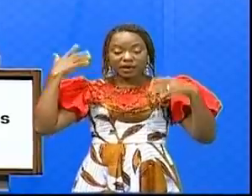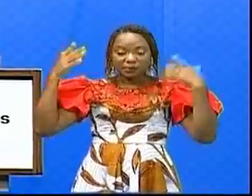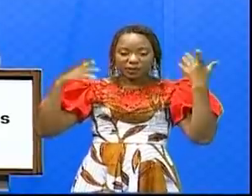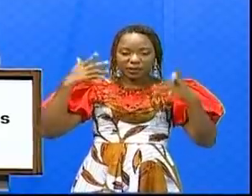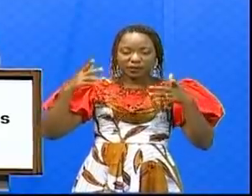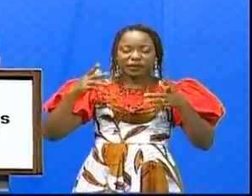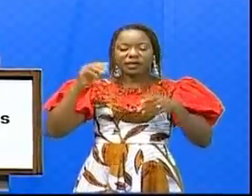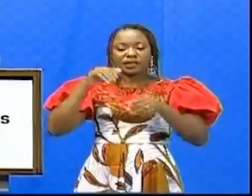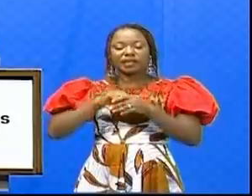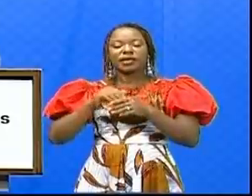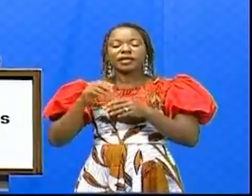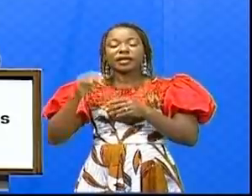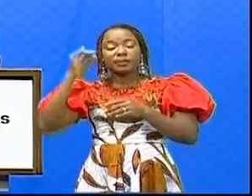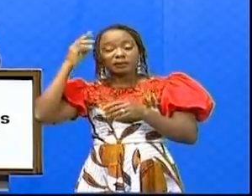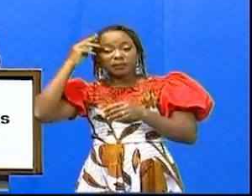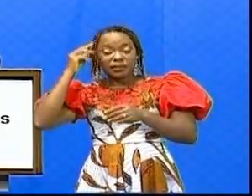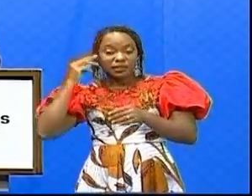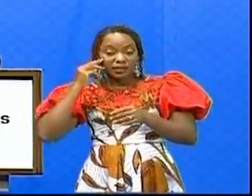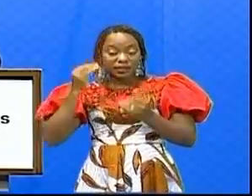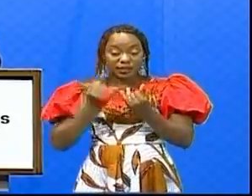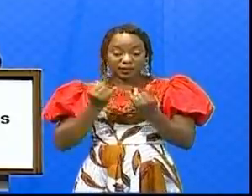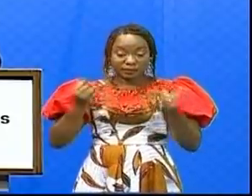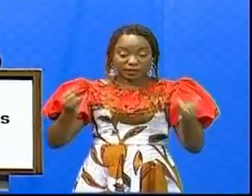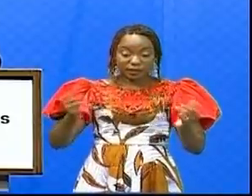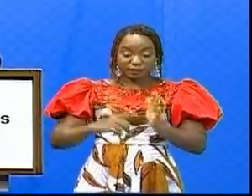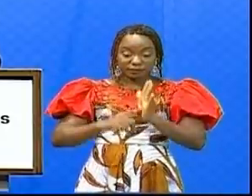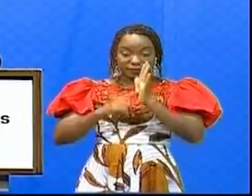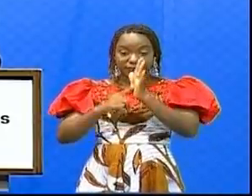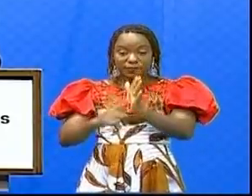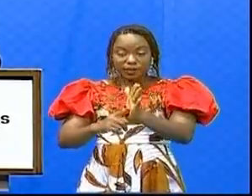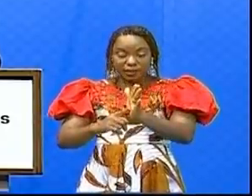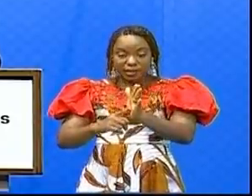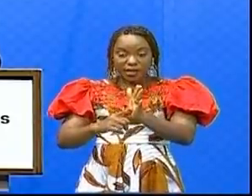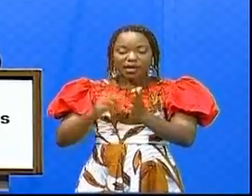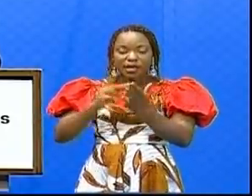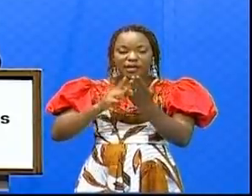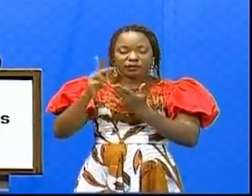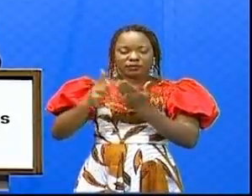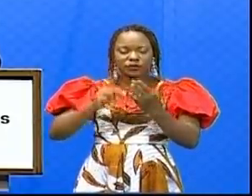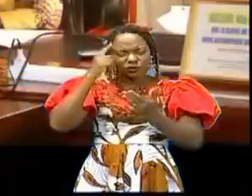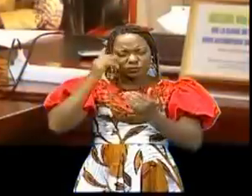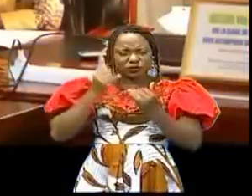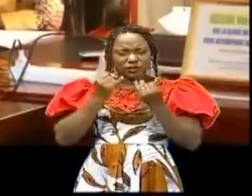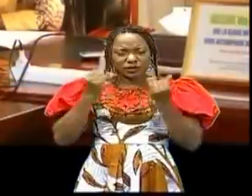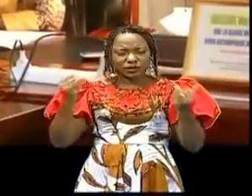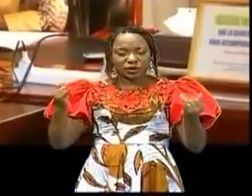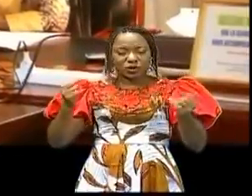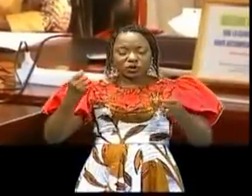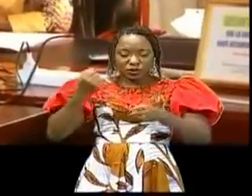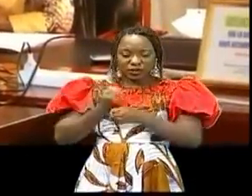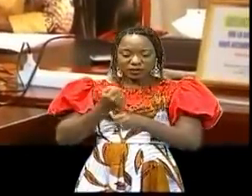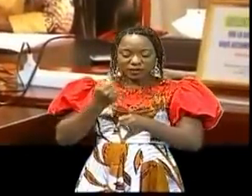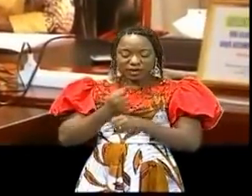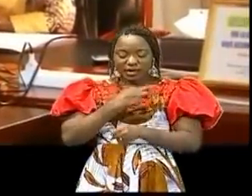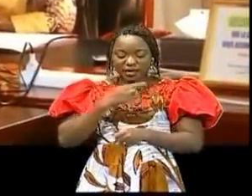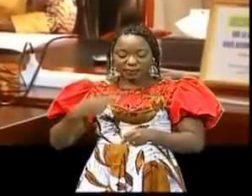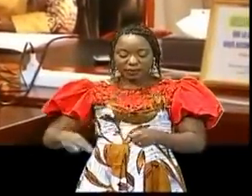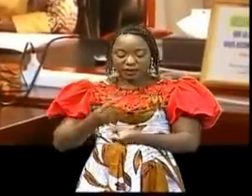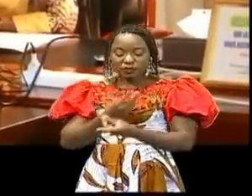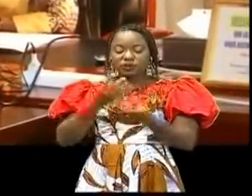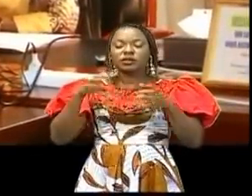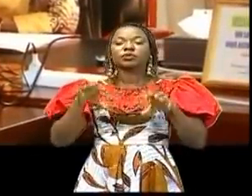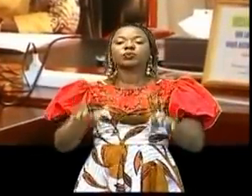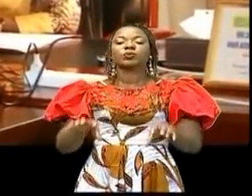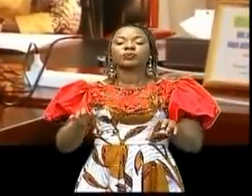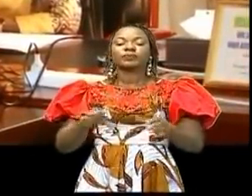Le ministre du Numérique a présenté au Conseil les projets des normes et standards du numérique applicables au secteur public en République démocratique du